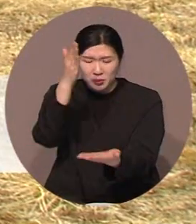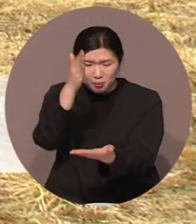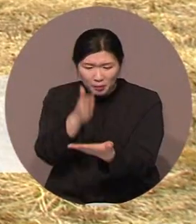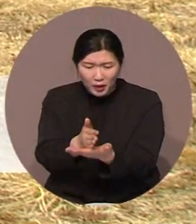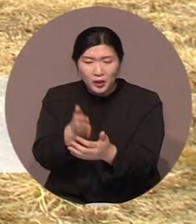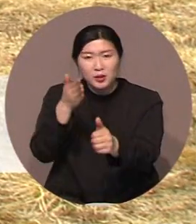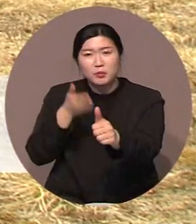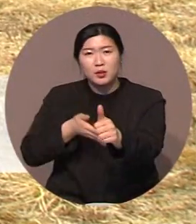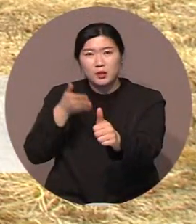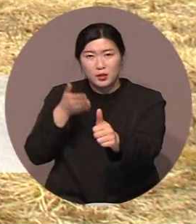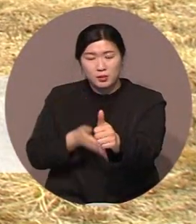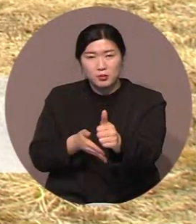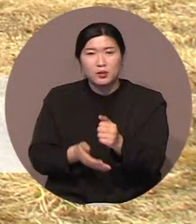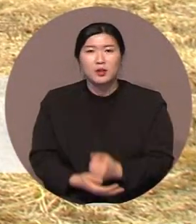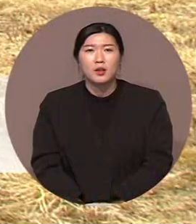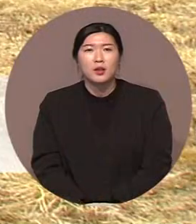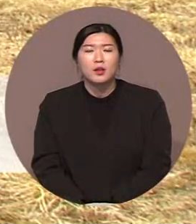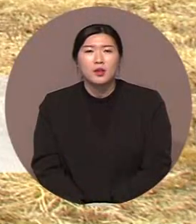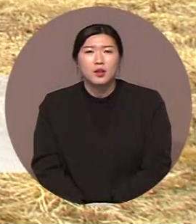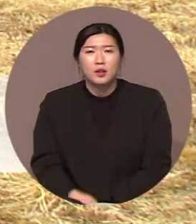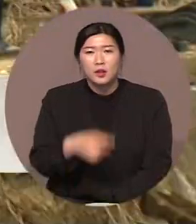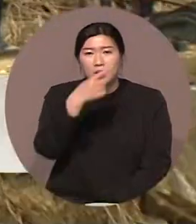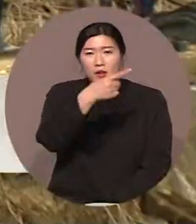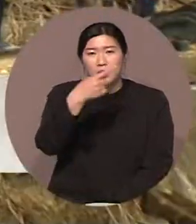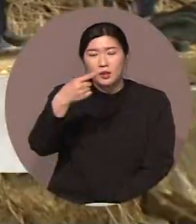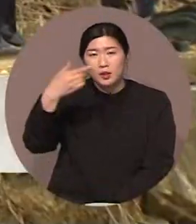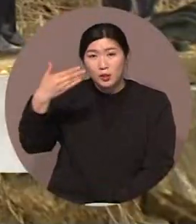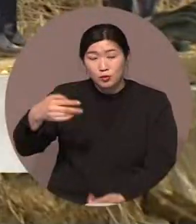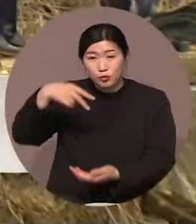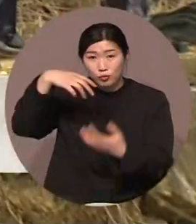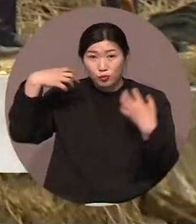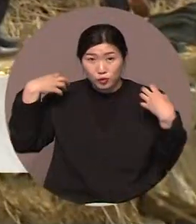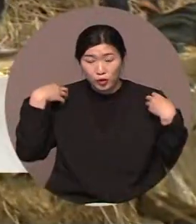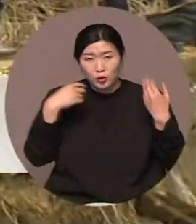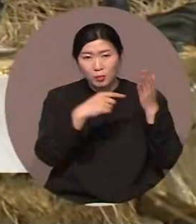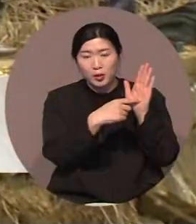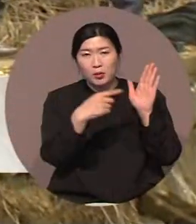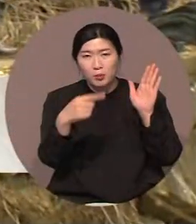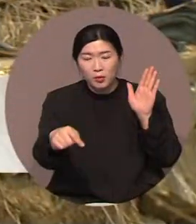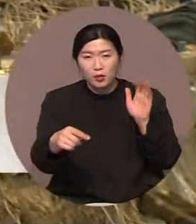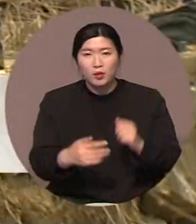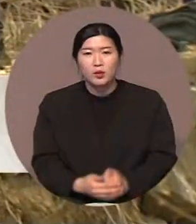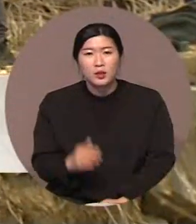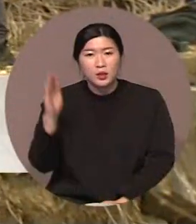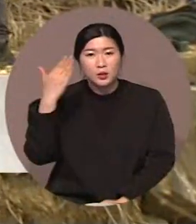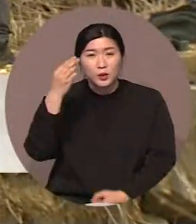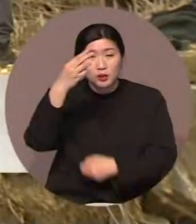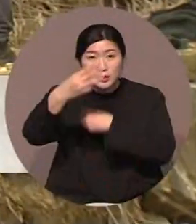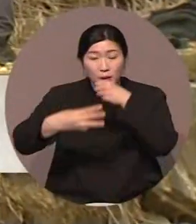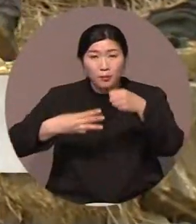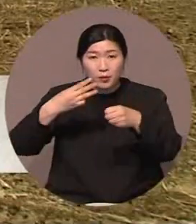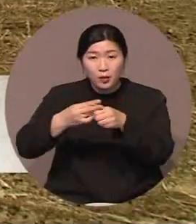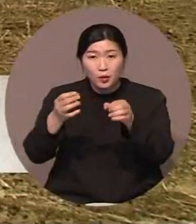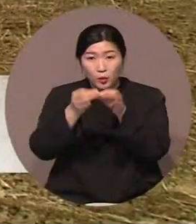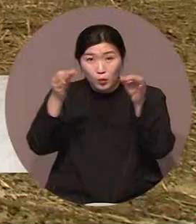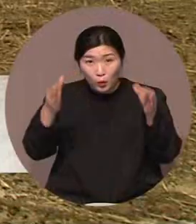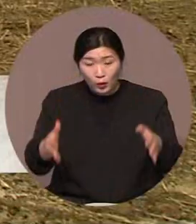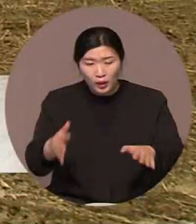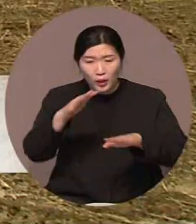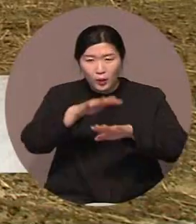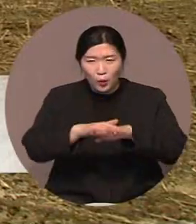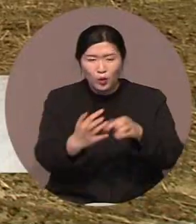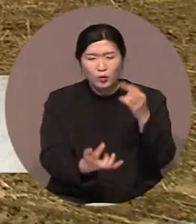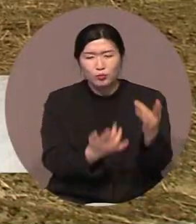힘써달라고 당부했습니다 소방청 국가 화재정보시스템 통계자료에 따르면 최근 3년간 농산물